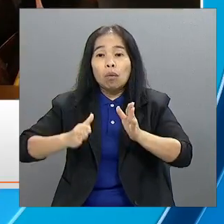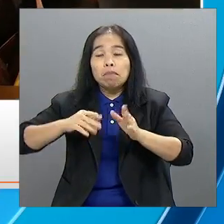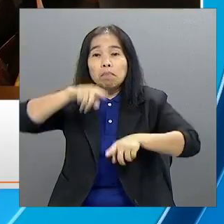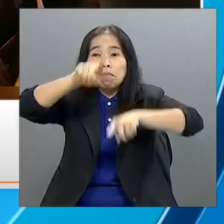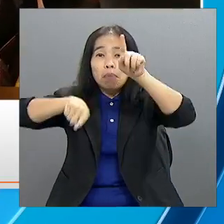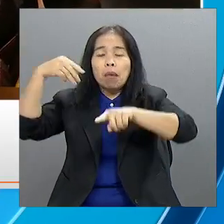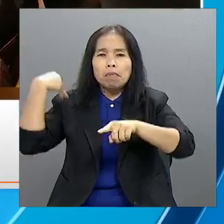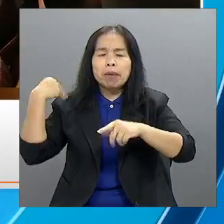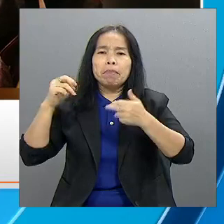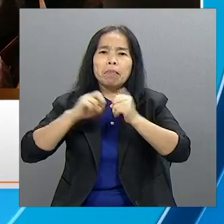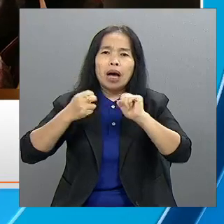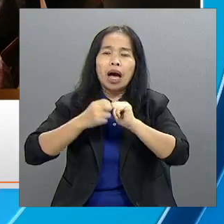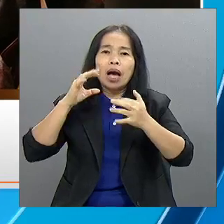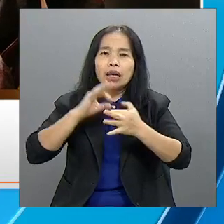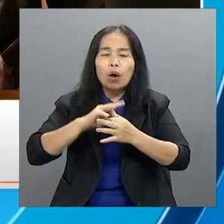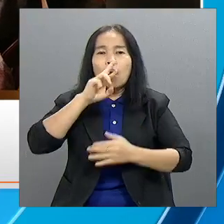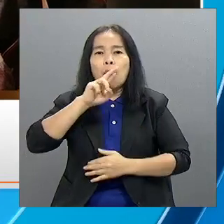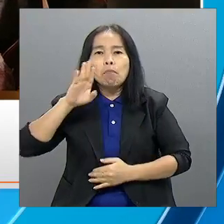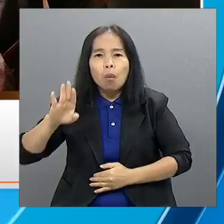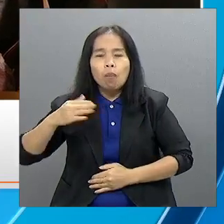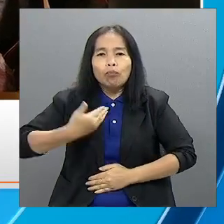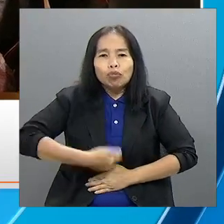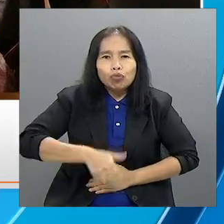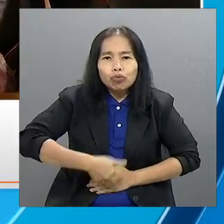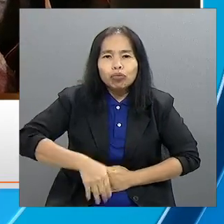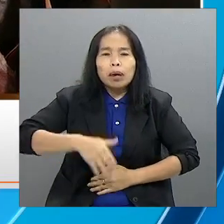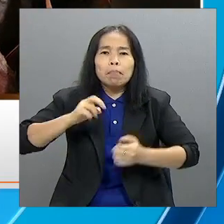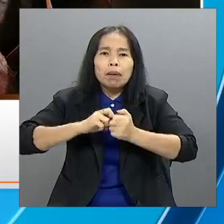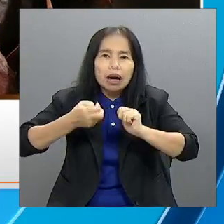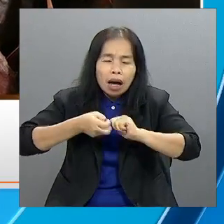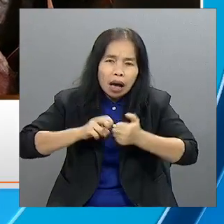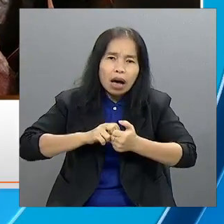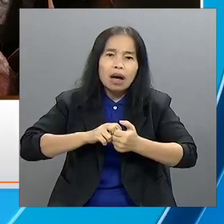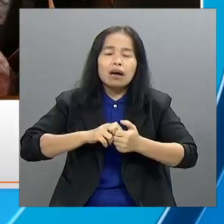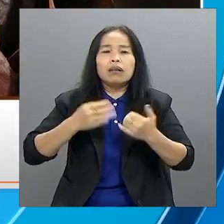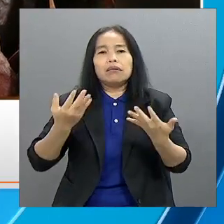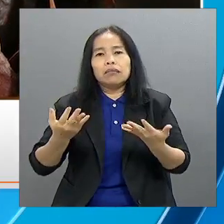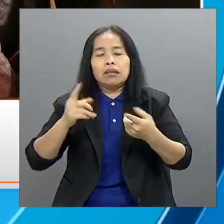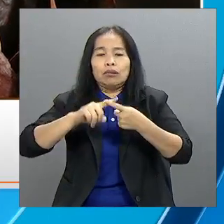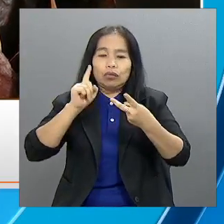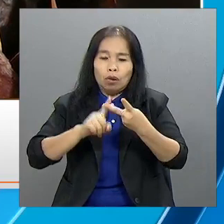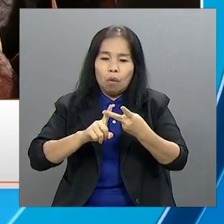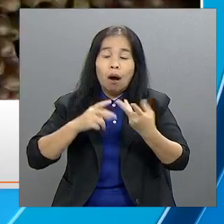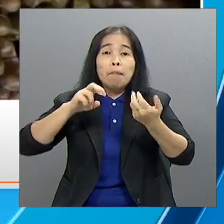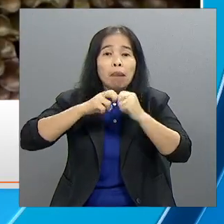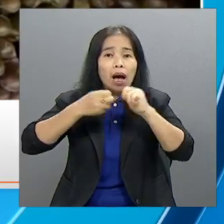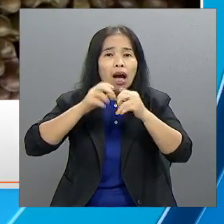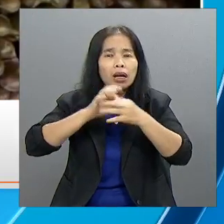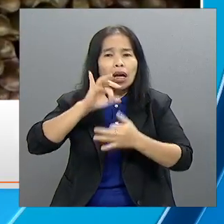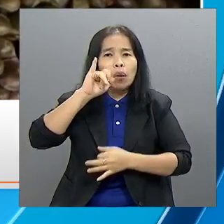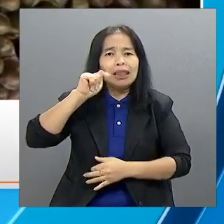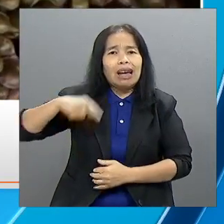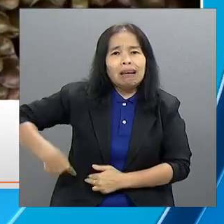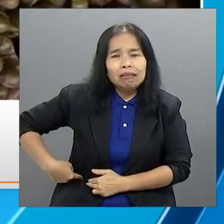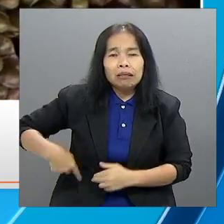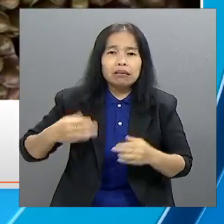บท่อทางเดินปัสสาวะผิดปกติความเป็นกรดสูงหรือว่าร่างกายขาดน้ำน้ำน้อยคุณก็จะ